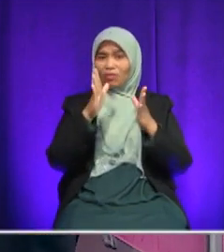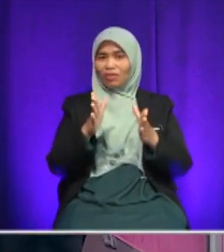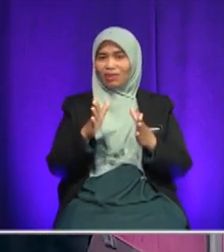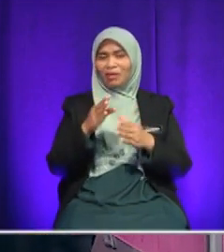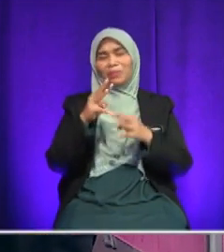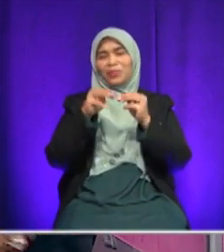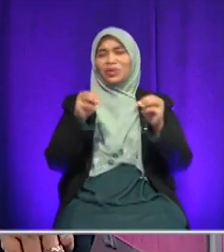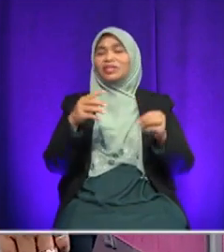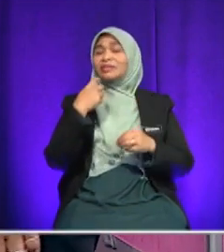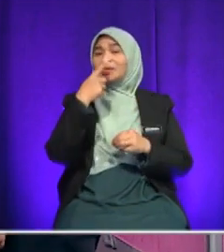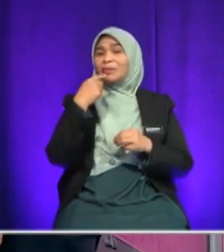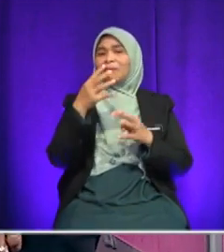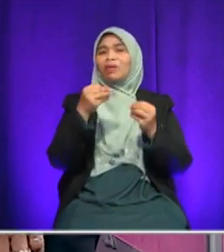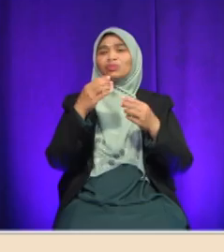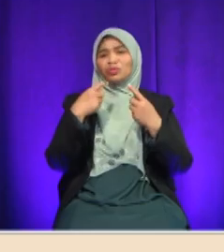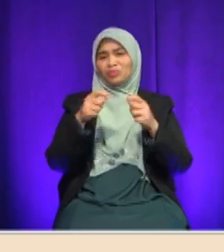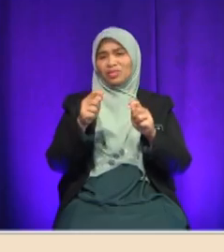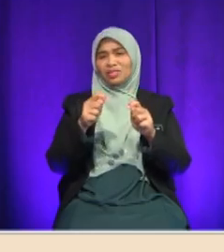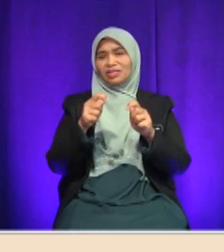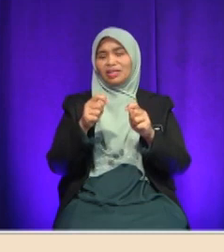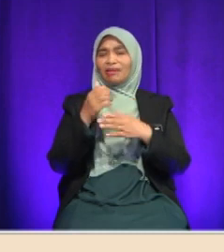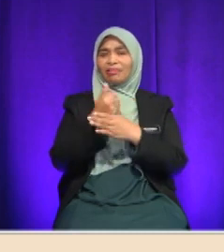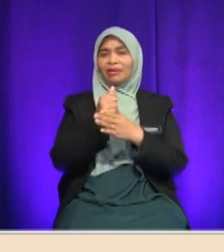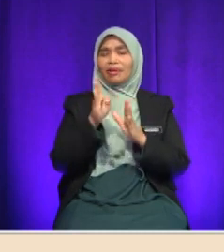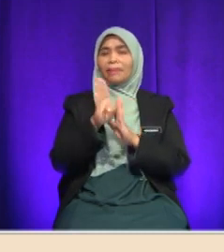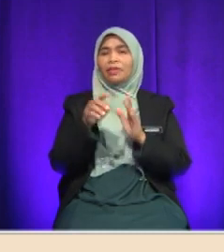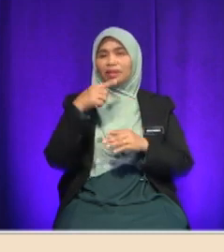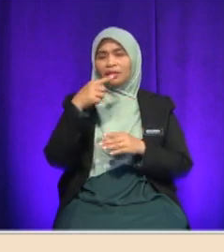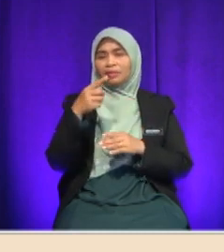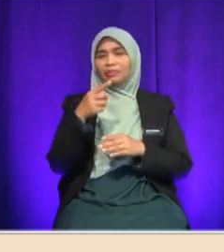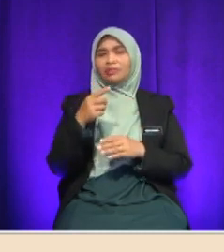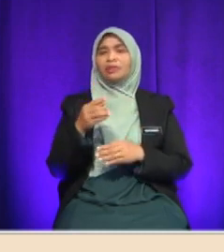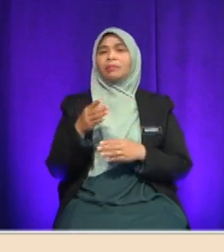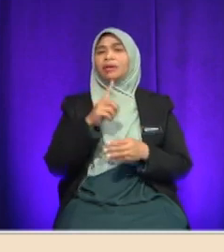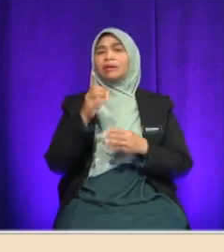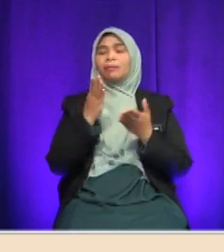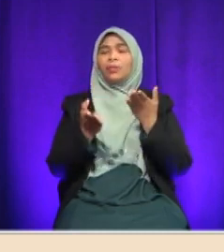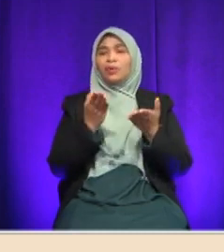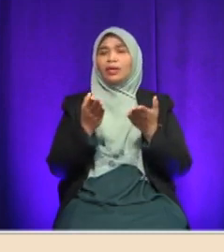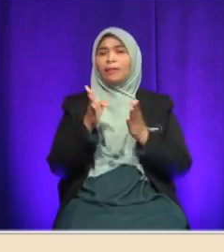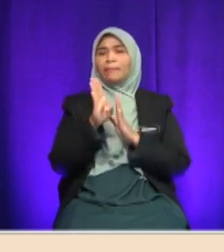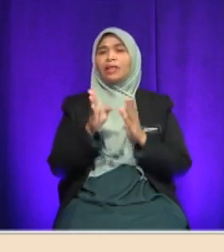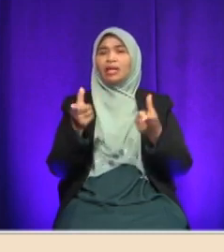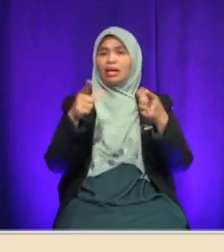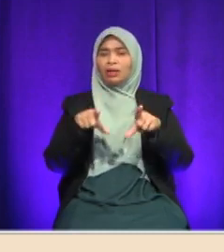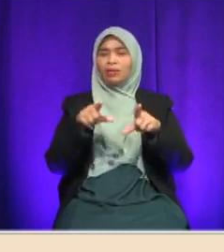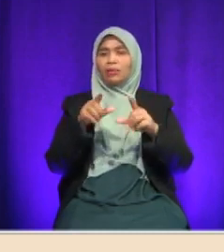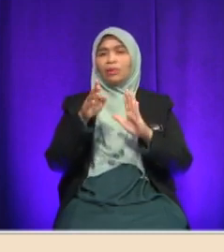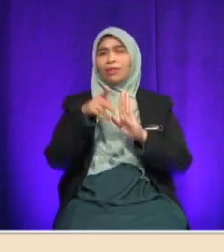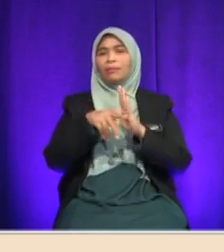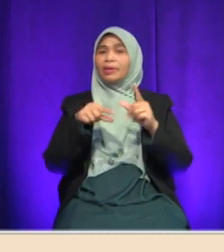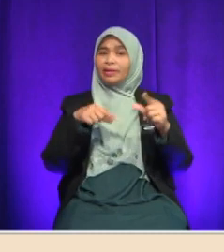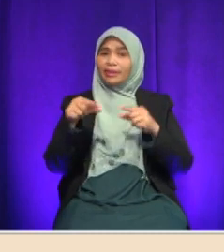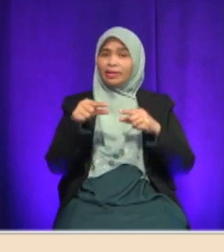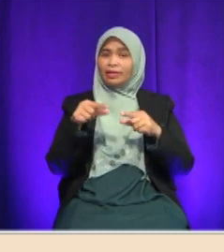cuba antara berikut. Yang manakah mungkin menyebabkan berlaku pergerakan di atas celup